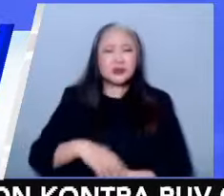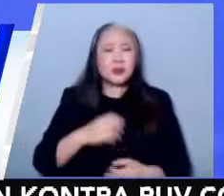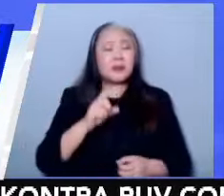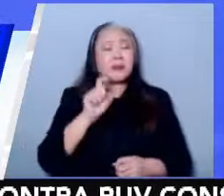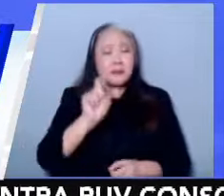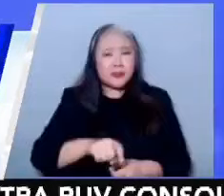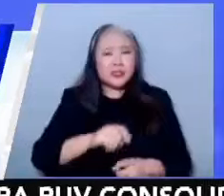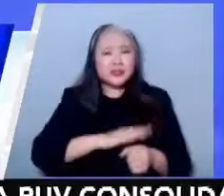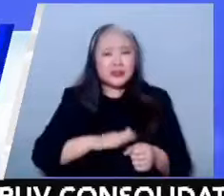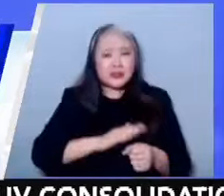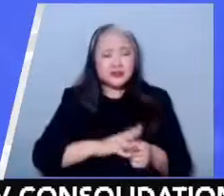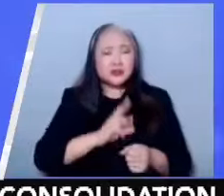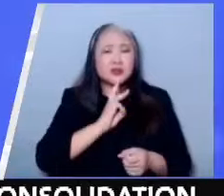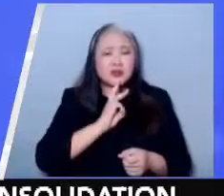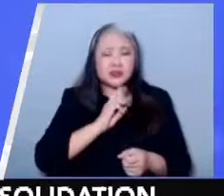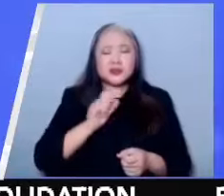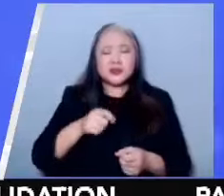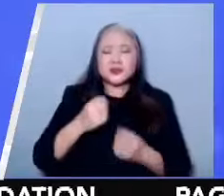ng conservation.